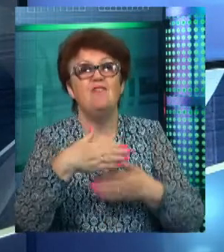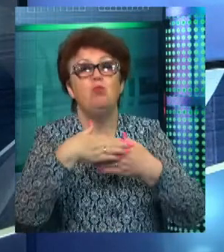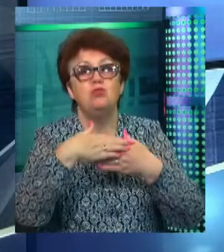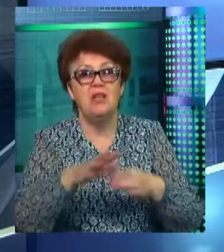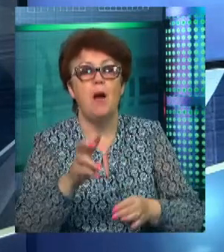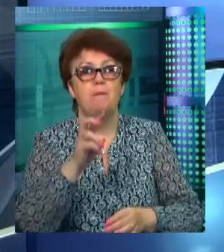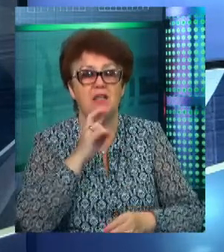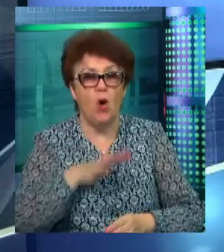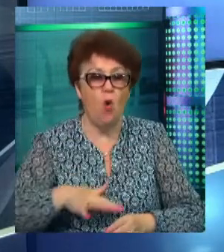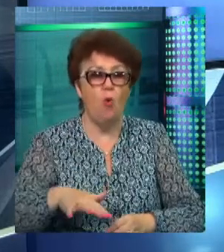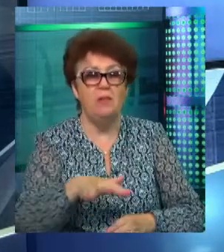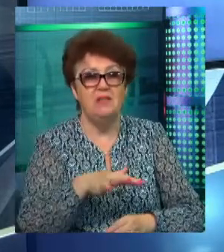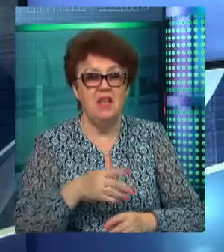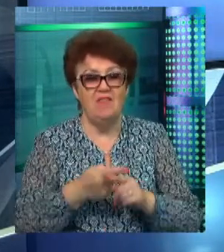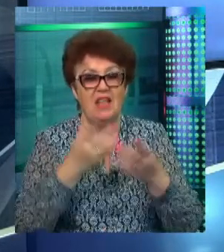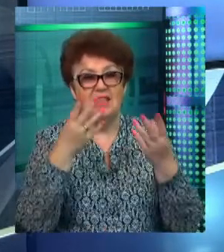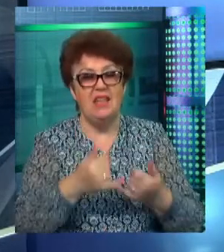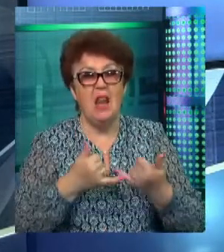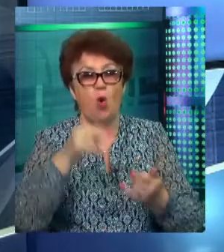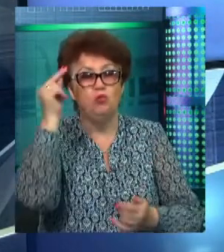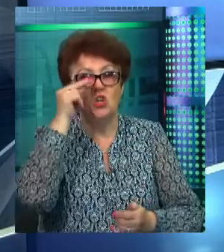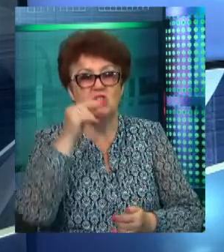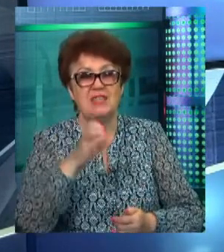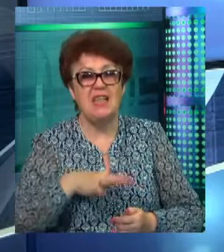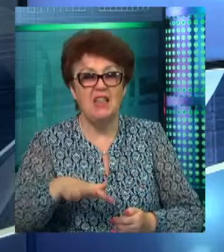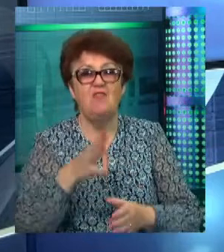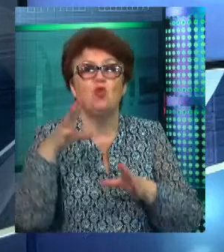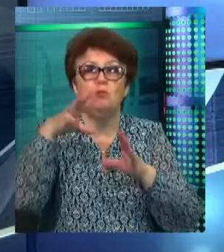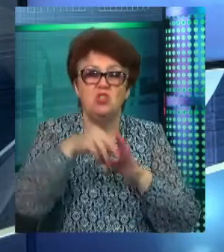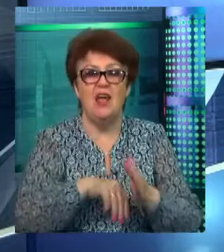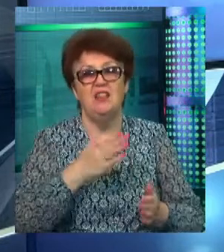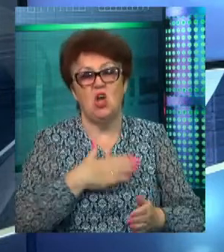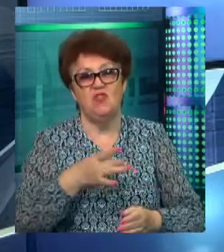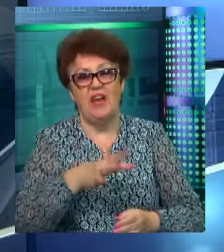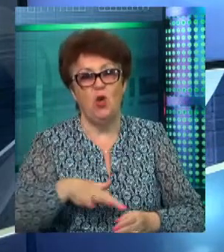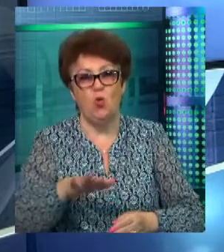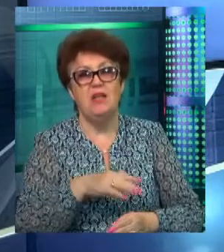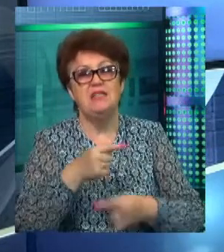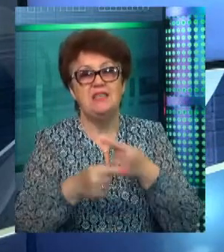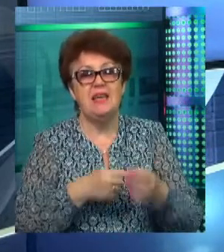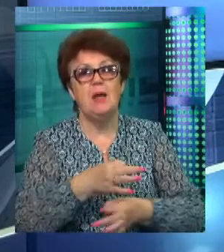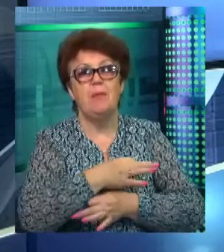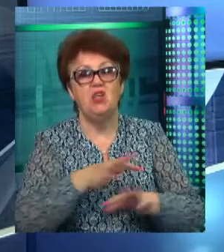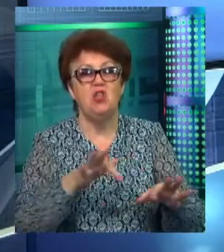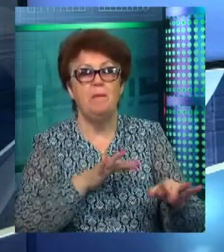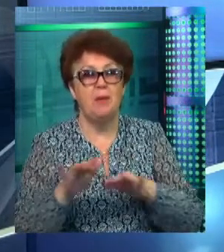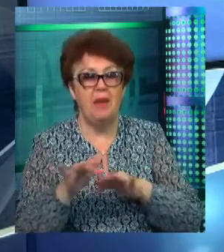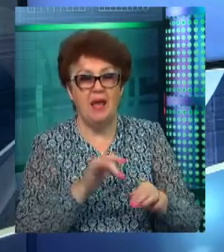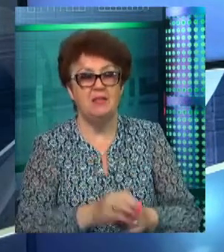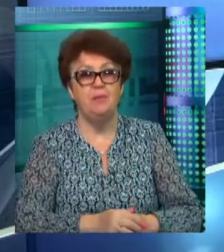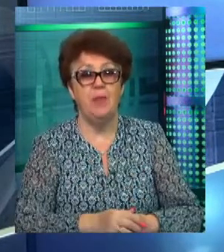брянской области в этот день для учащихся страны в том числе и нашего региона состоится праздничное мероприятие